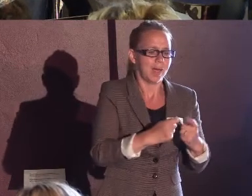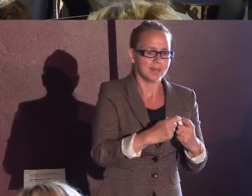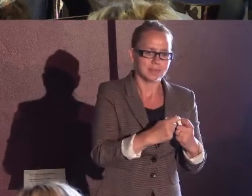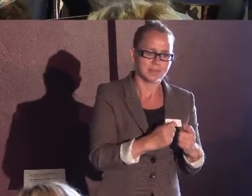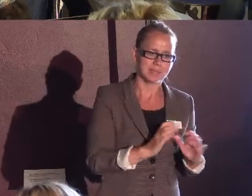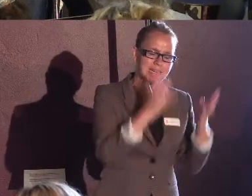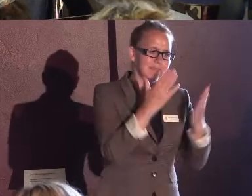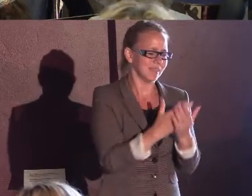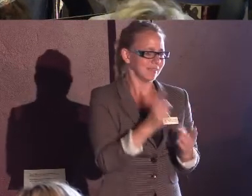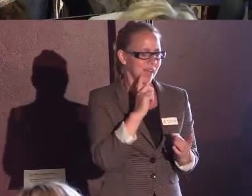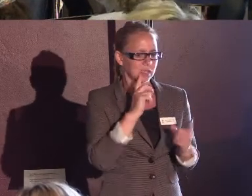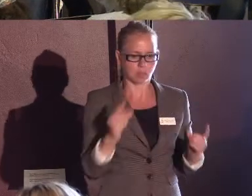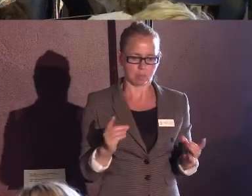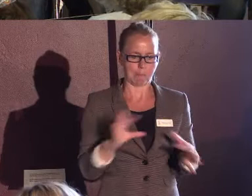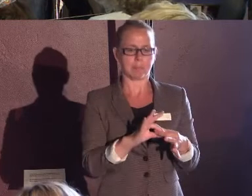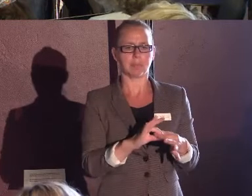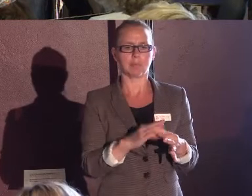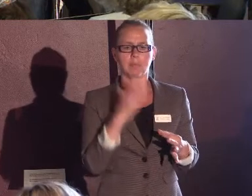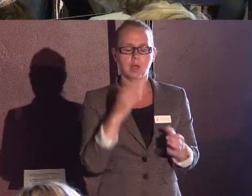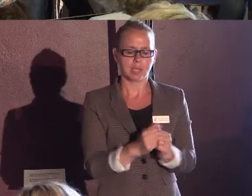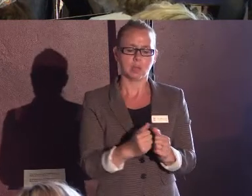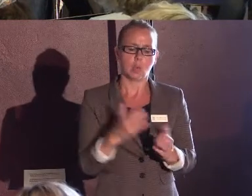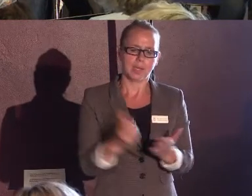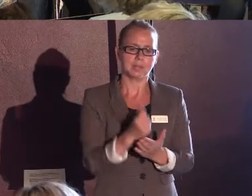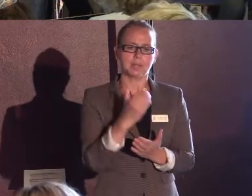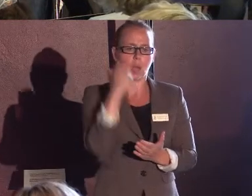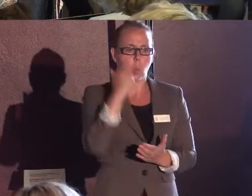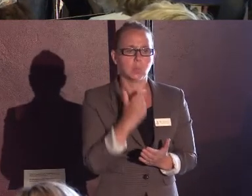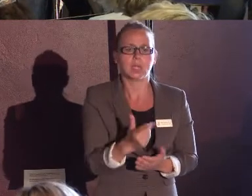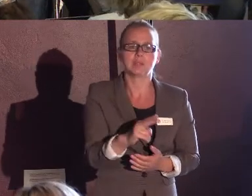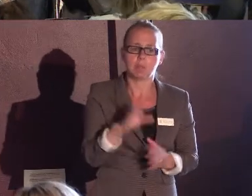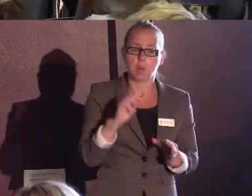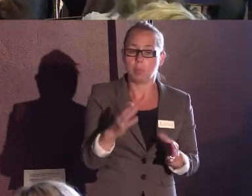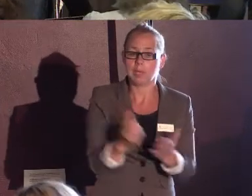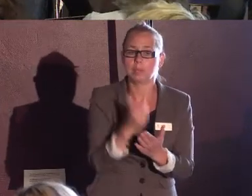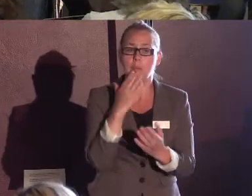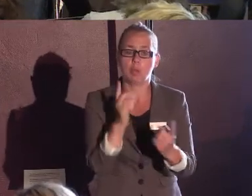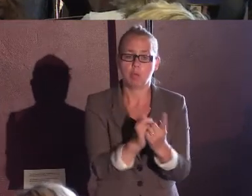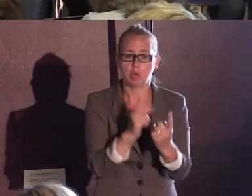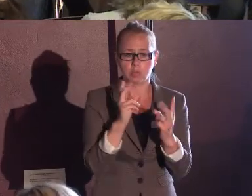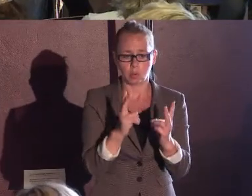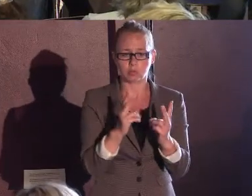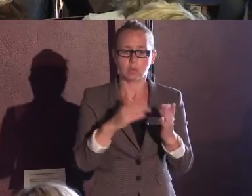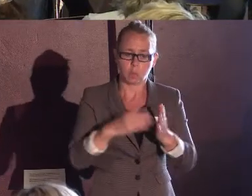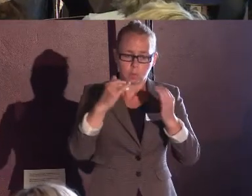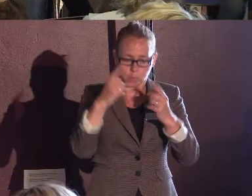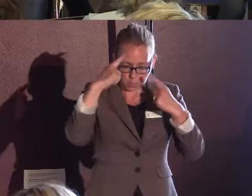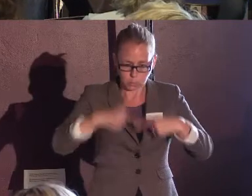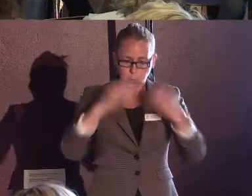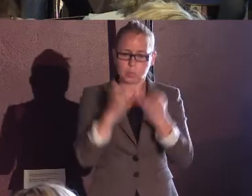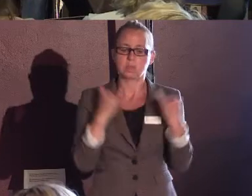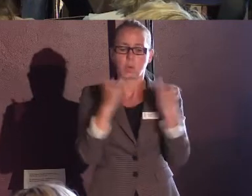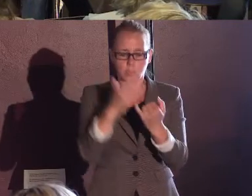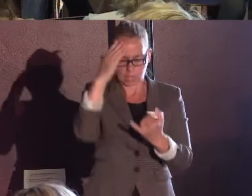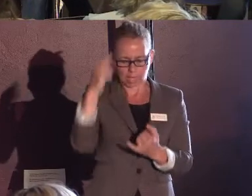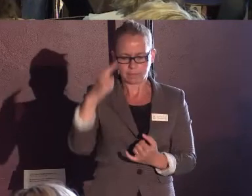det där riktigt möts. Så det att hitta goda exempel där man har liksom lyckats hitta det mötet och där man också från en kulturinstitution kan förhålla